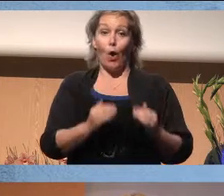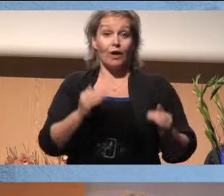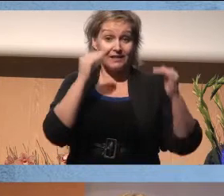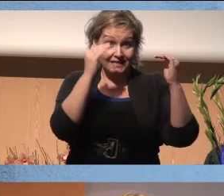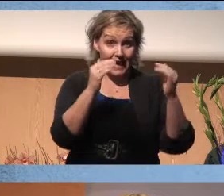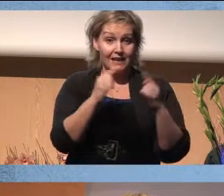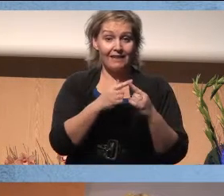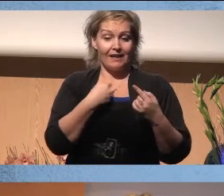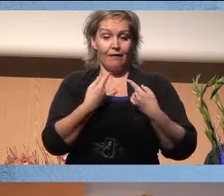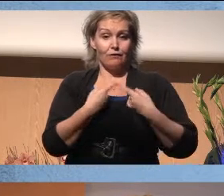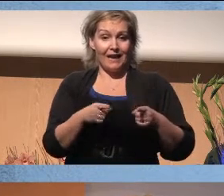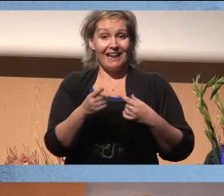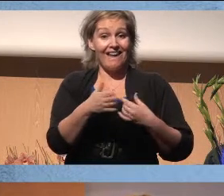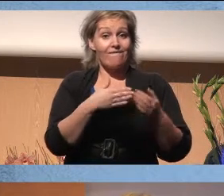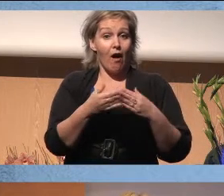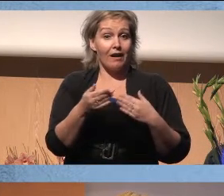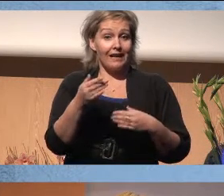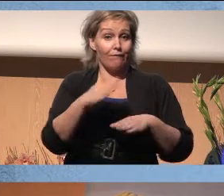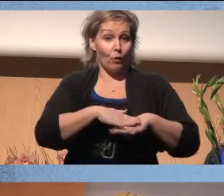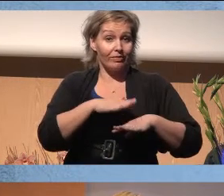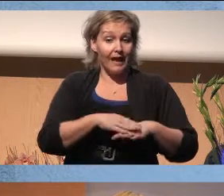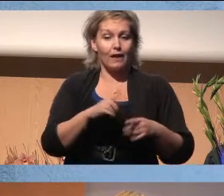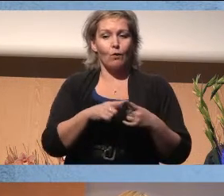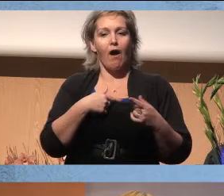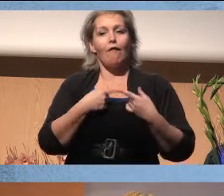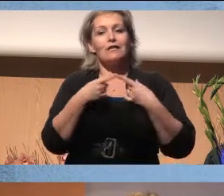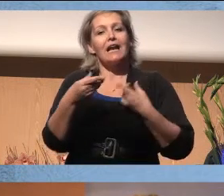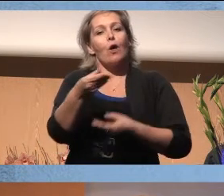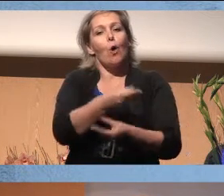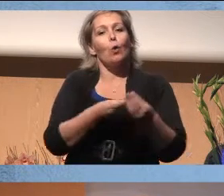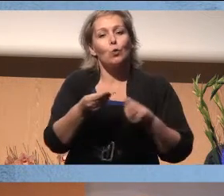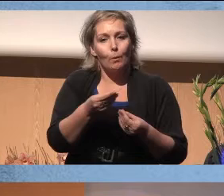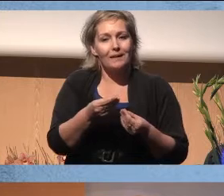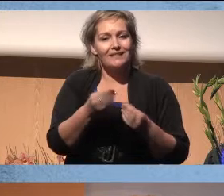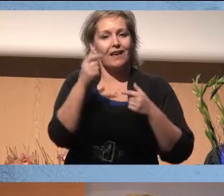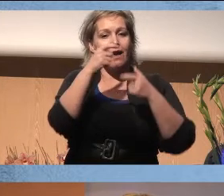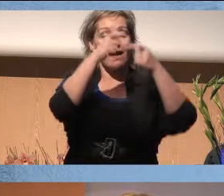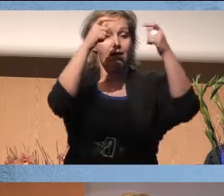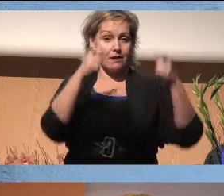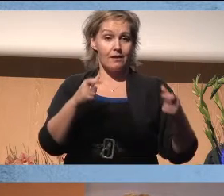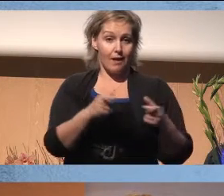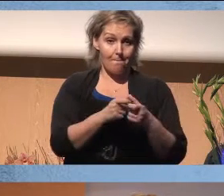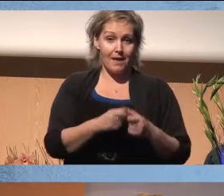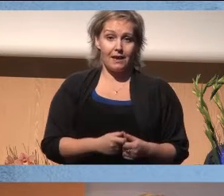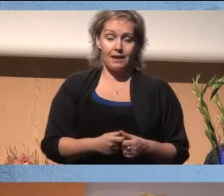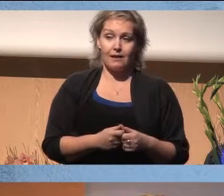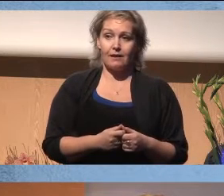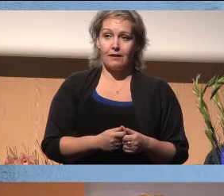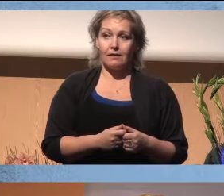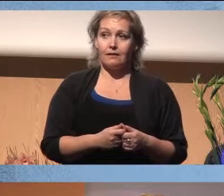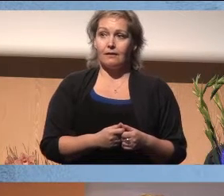organisert, de er ulikt faglig fundert, og de har ulike økonomiske rammer.